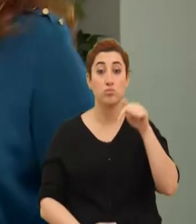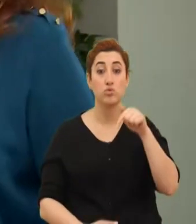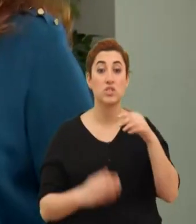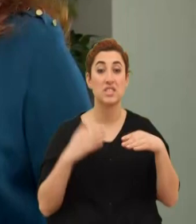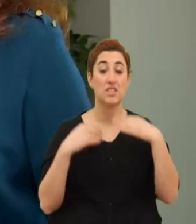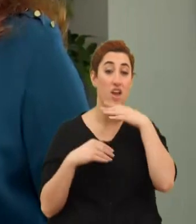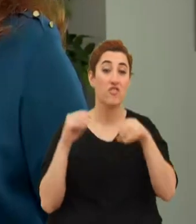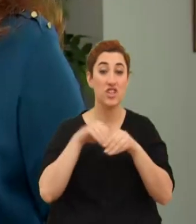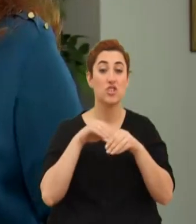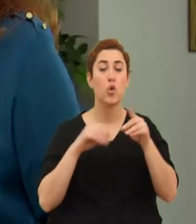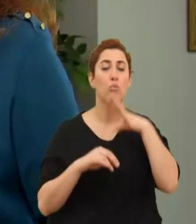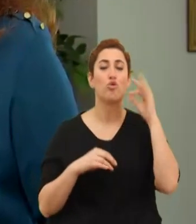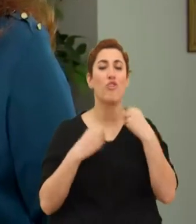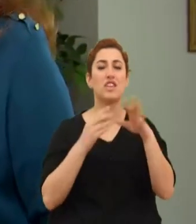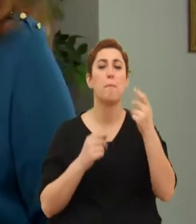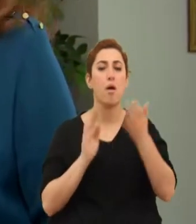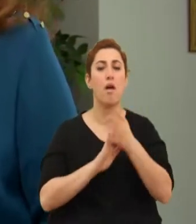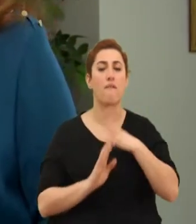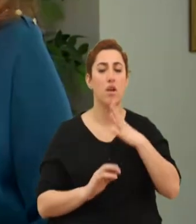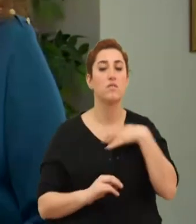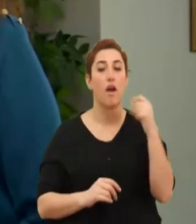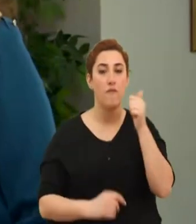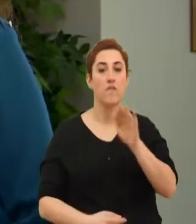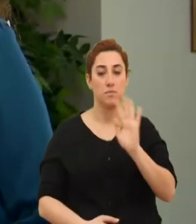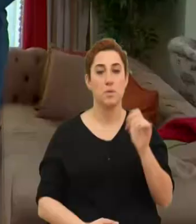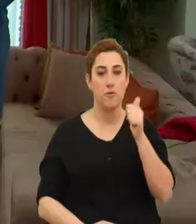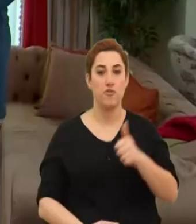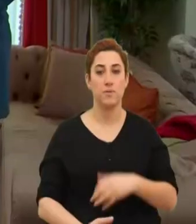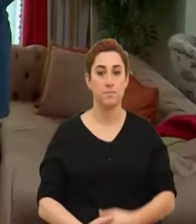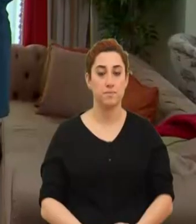Bu zarfın içinde onu mutlu edecek kadar para var anneşkocuğum. Aferin. Aferin.